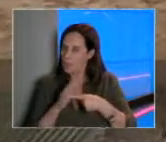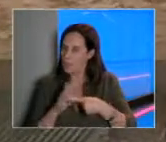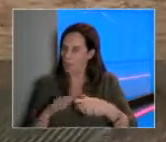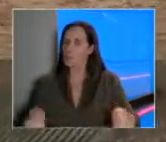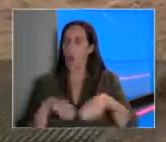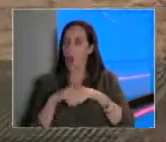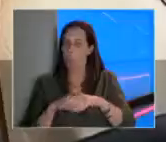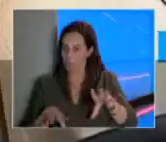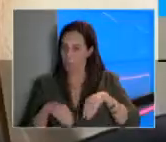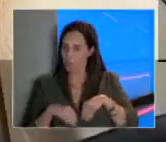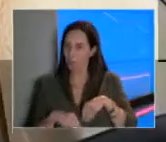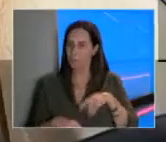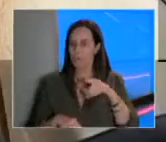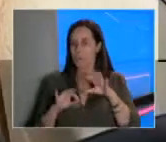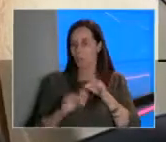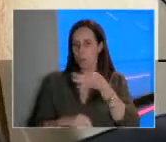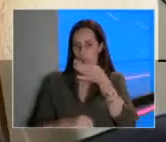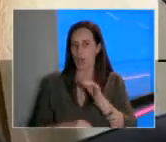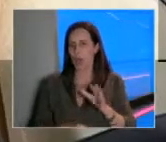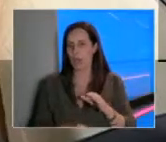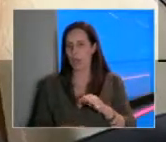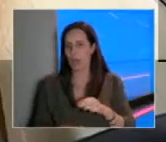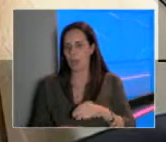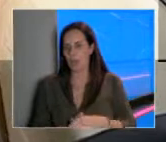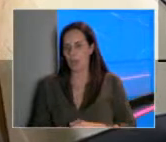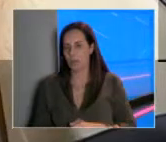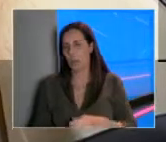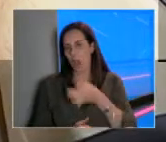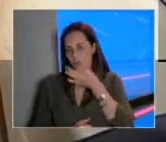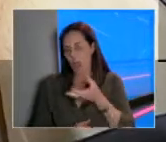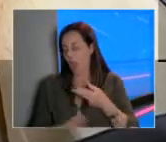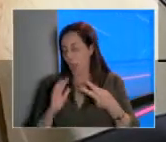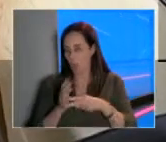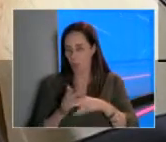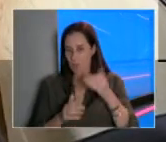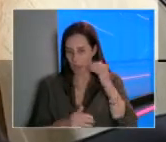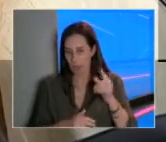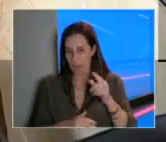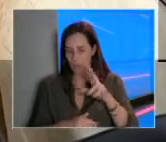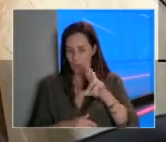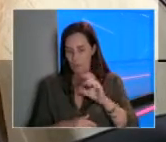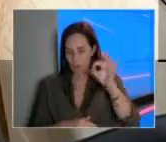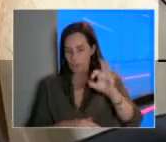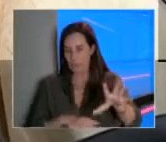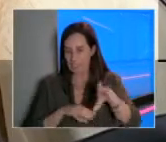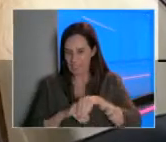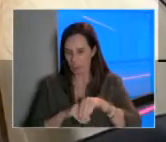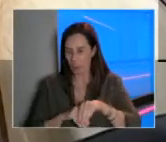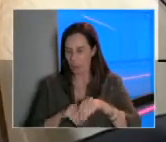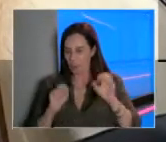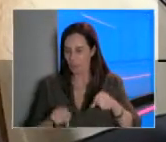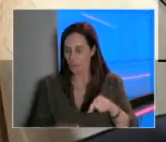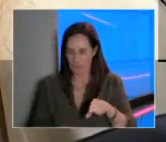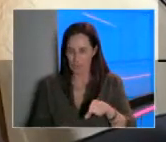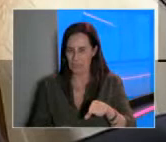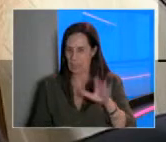שלום? אז בדיוק השאלה, אם כזאת או אחר. תוכנית טראמפ עם ה-30% סיפוח, שכמו שאתה שומע